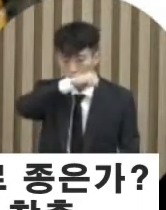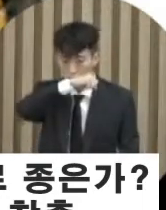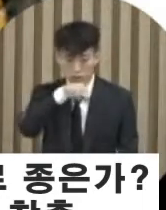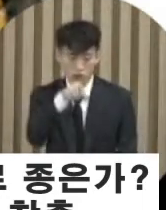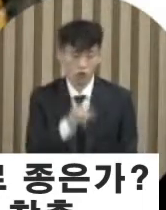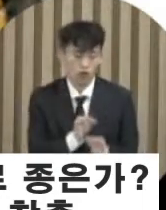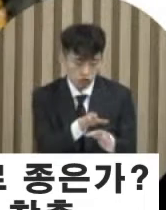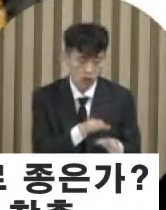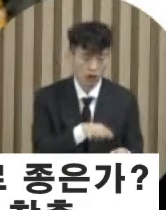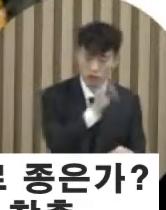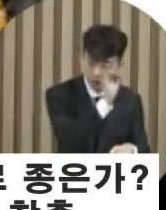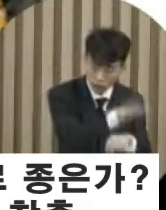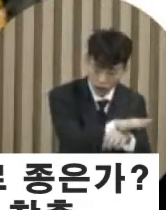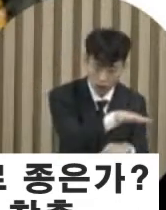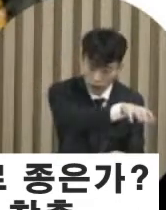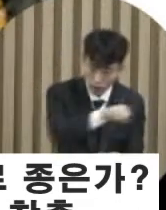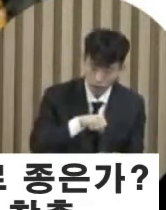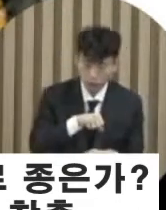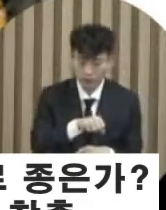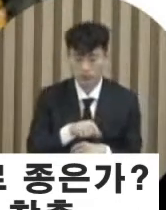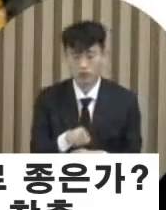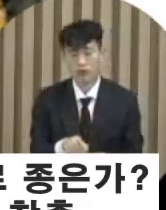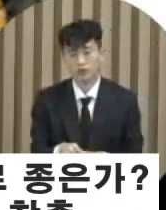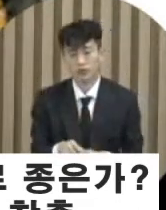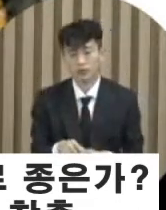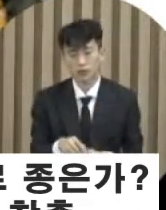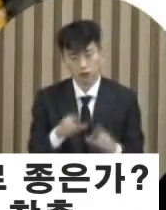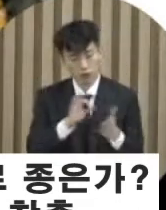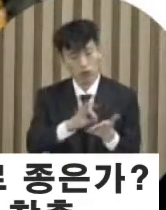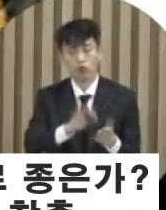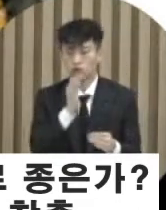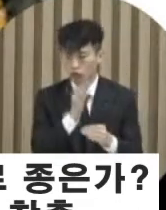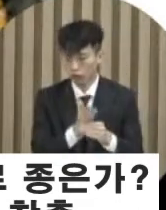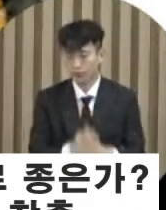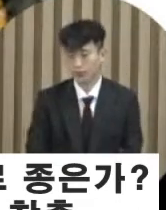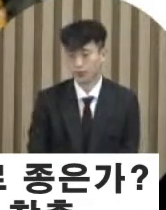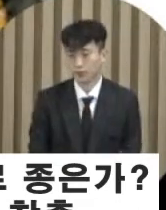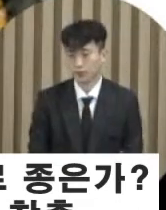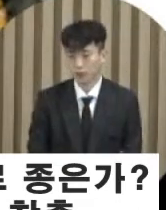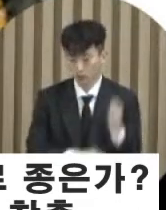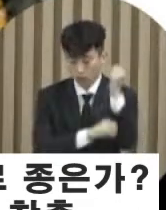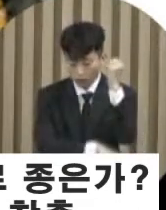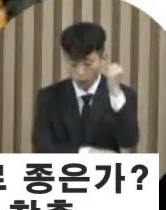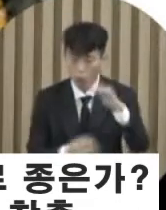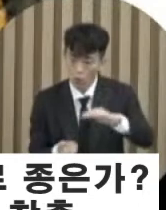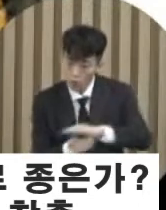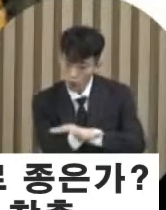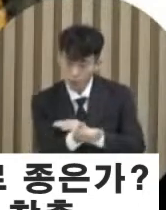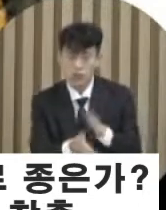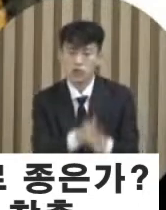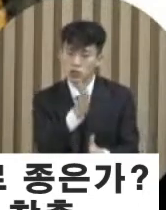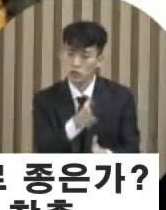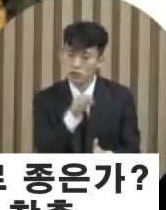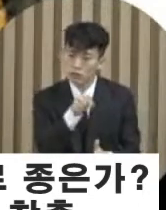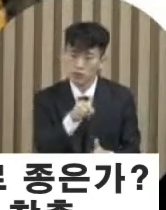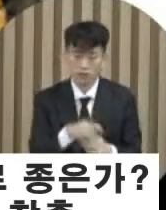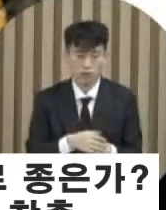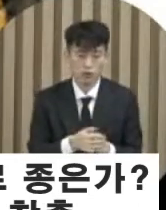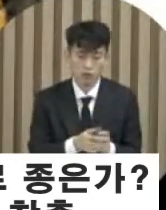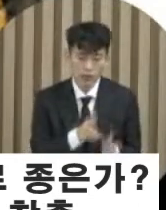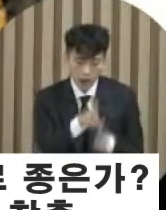후 해당 시설 설치에 추가로 비용을 지불하고 있는 실정입니다. 기본으로 공급되는 시설조차도 사업 시행자의